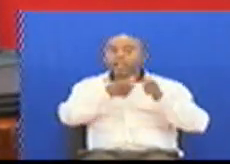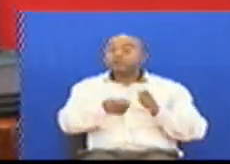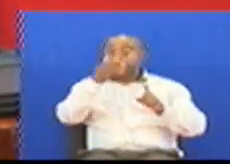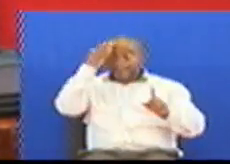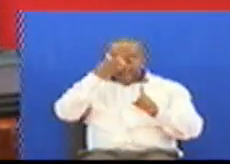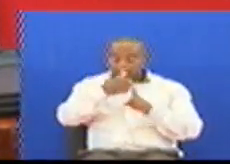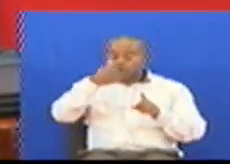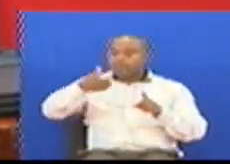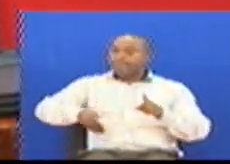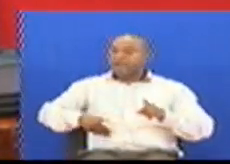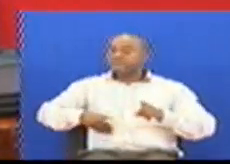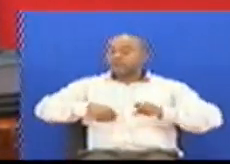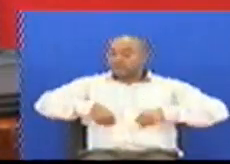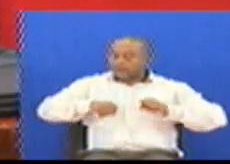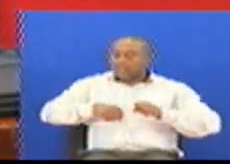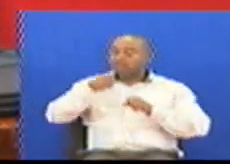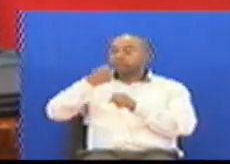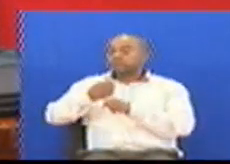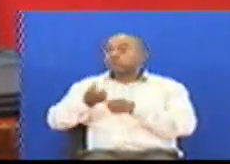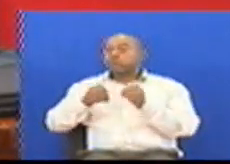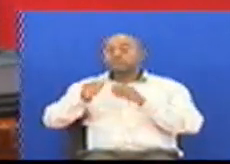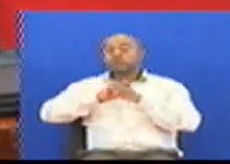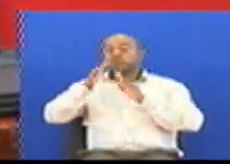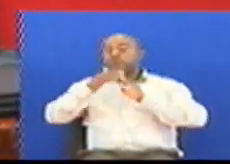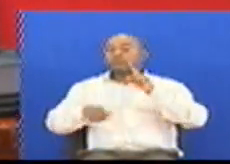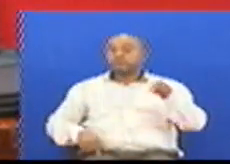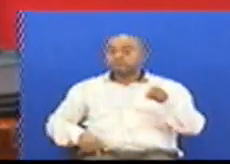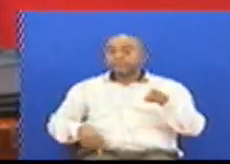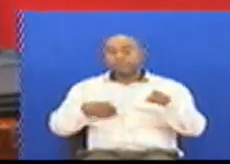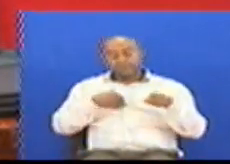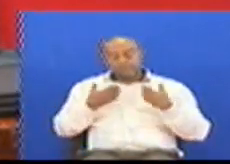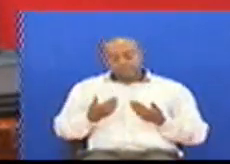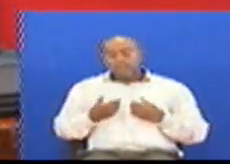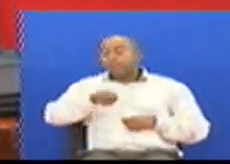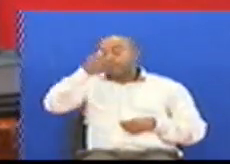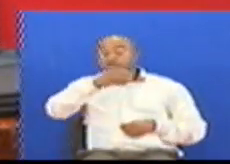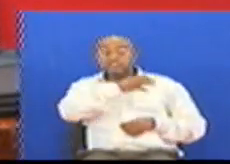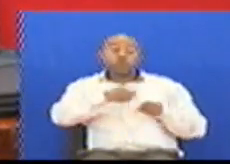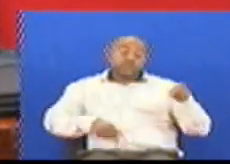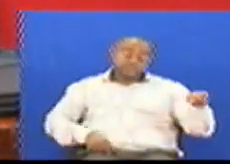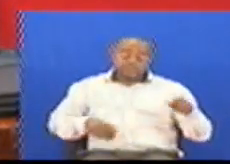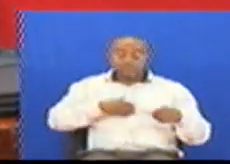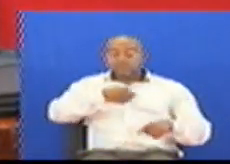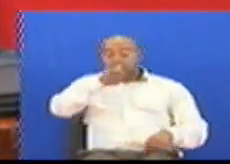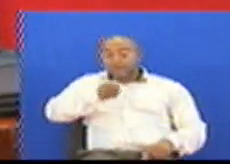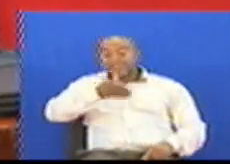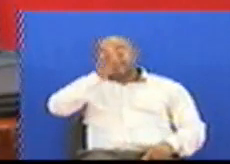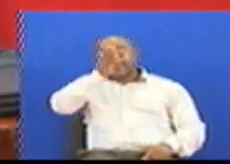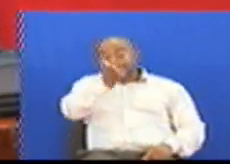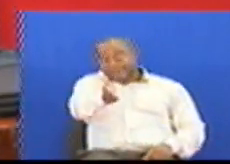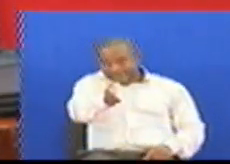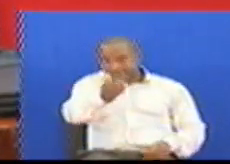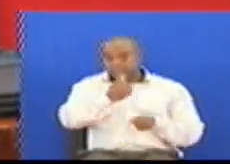Kwa sababu muda hautoshi, naomba niunge mkono hoja hii na nipongeze sana waziri pamoja na serikali yote kwa utendaji